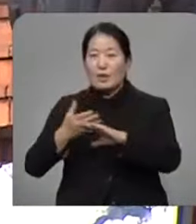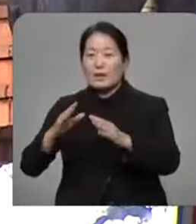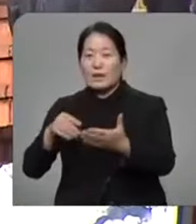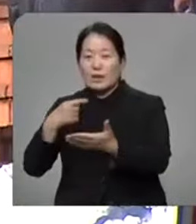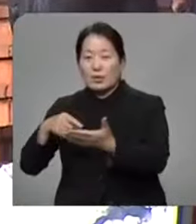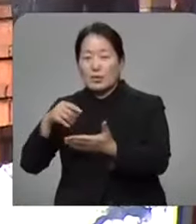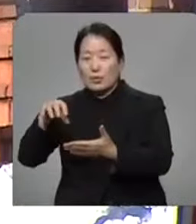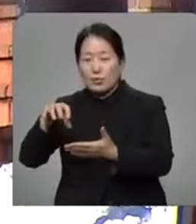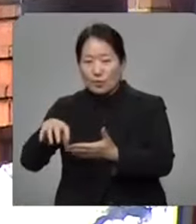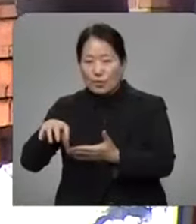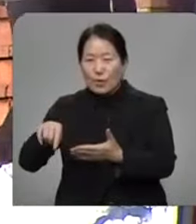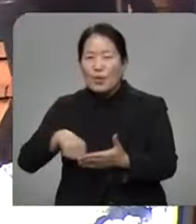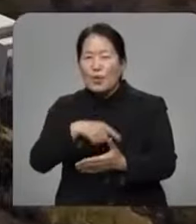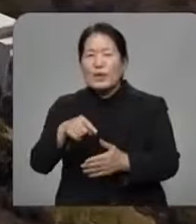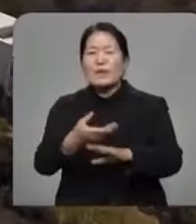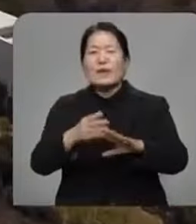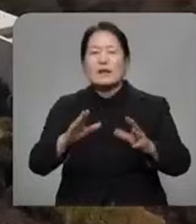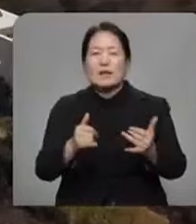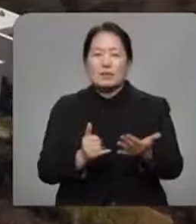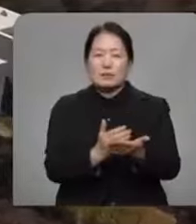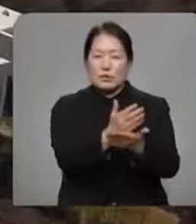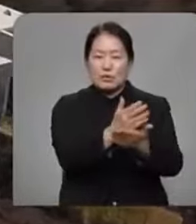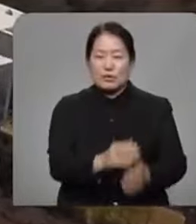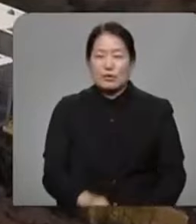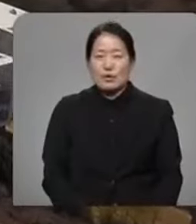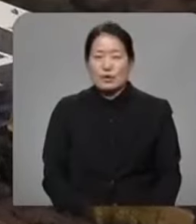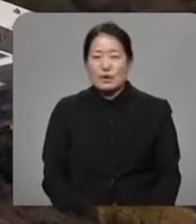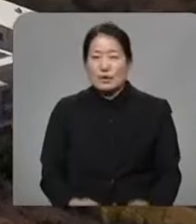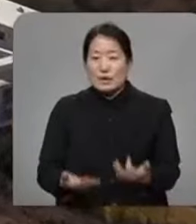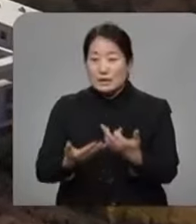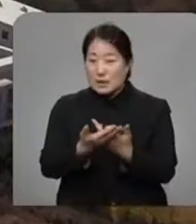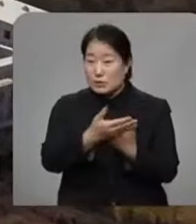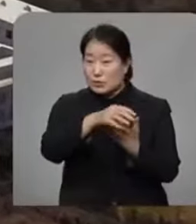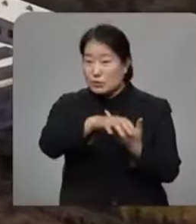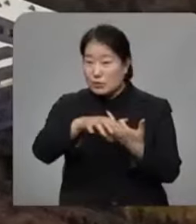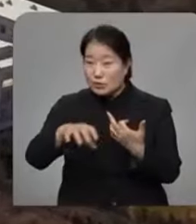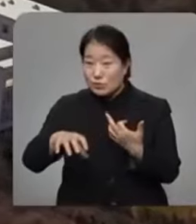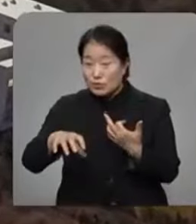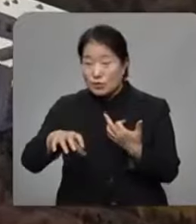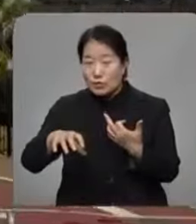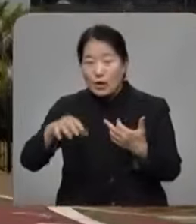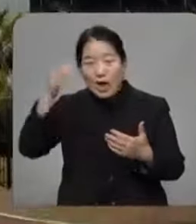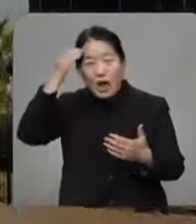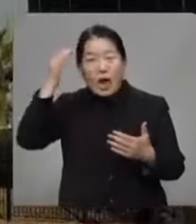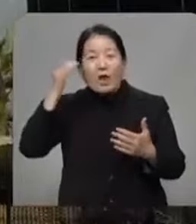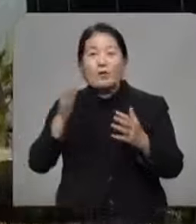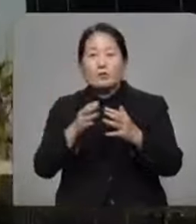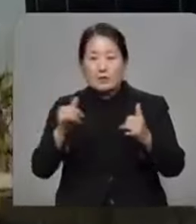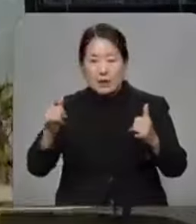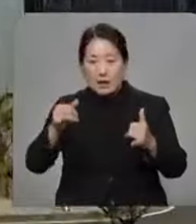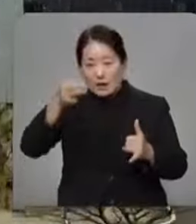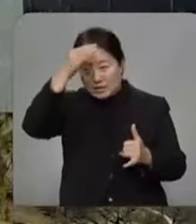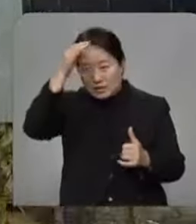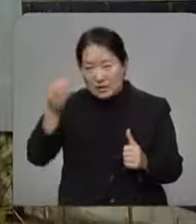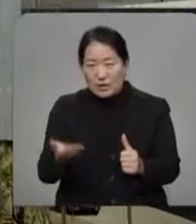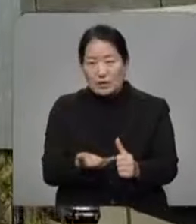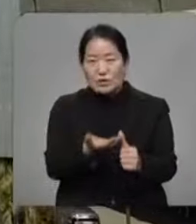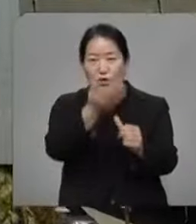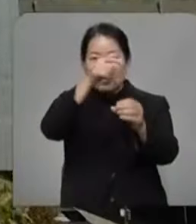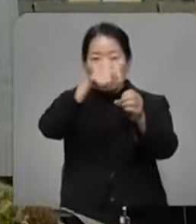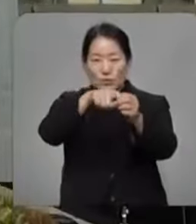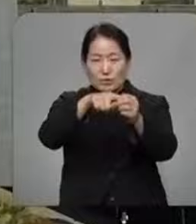국내체류 외국인을 위한 겁니다 반면 제주형 국제학교는 우리나라 국민의 국제화 능력을 높이는게